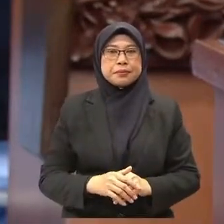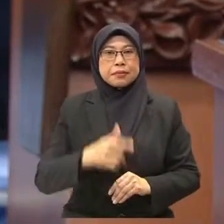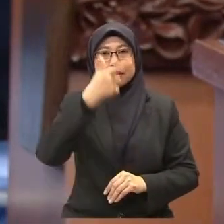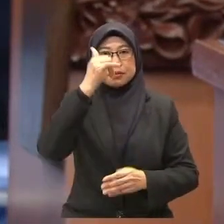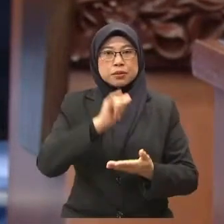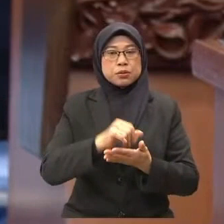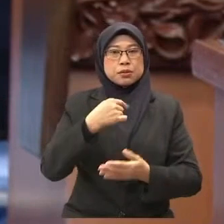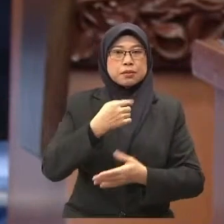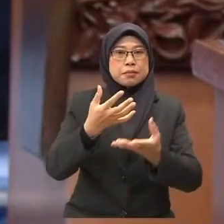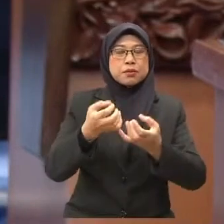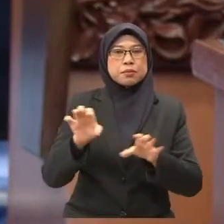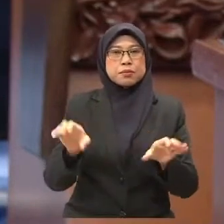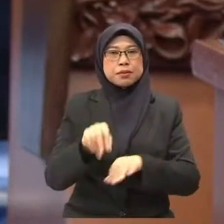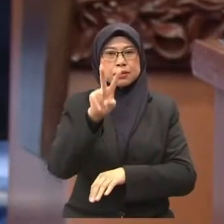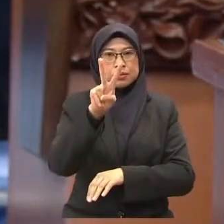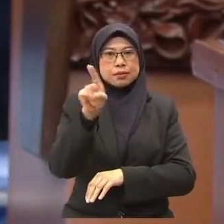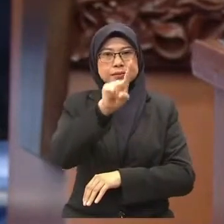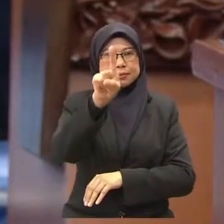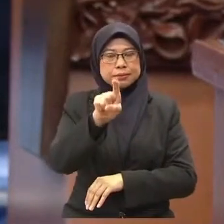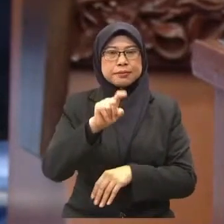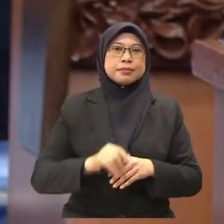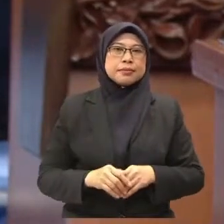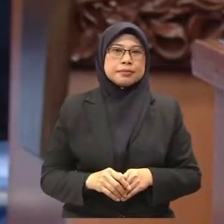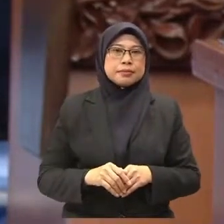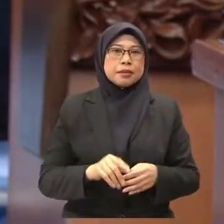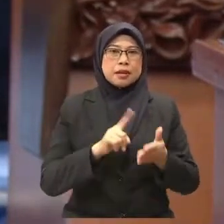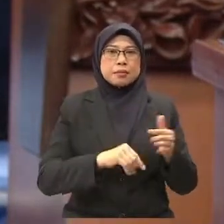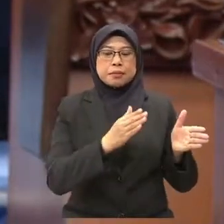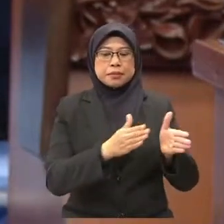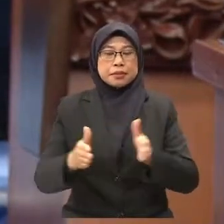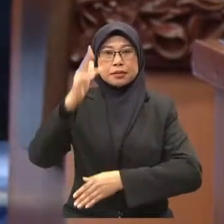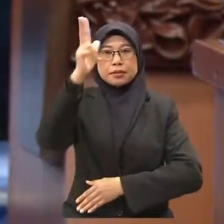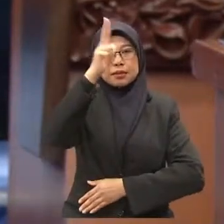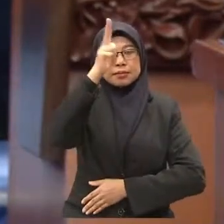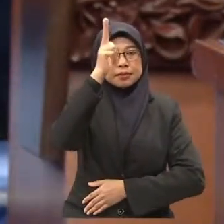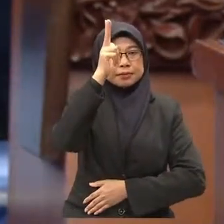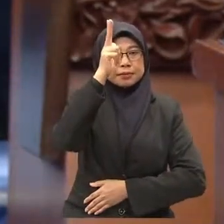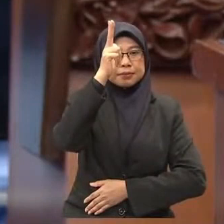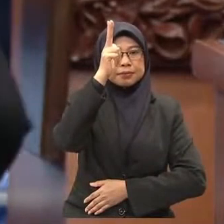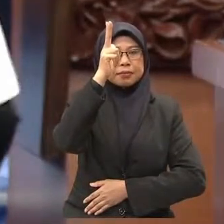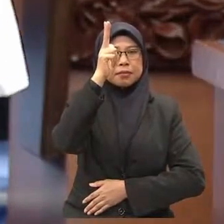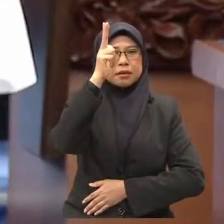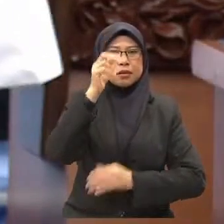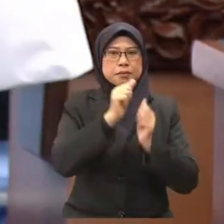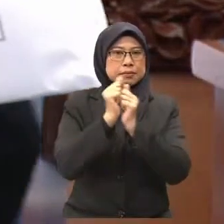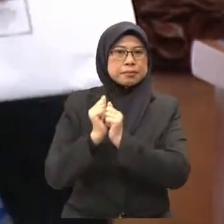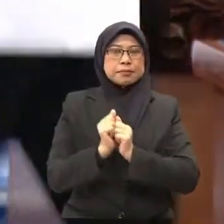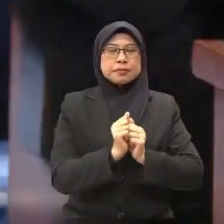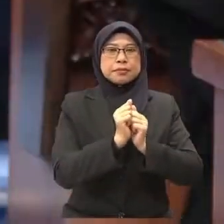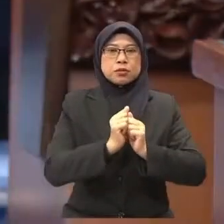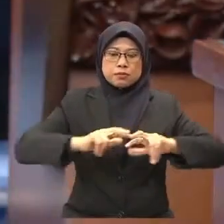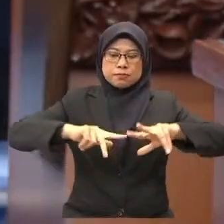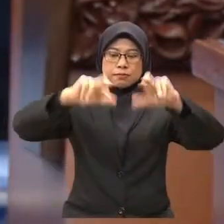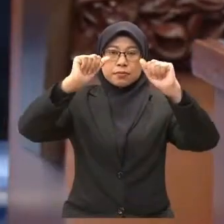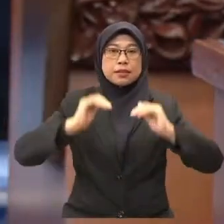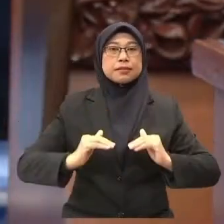saya ingin buat dua soalan lanjutan. Yang pertamanya, apakah rancangan kerajaan secara bersepadu untuk meningkatkan